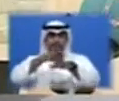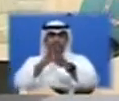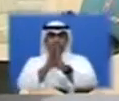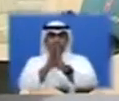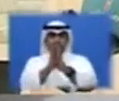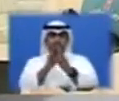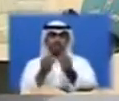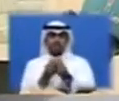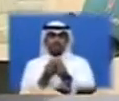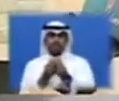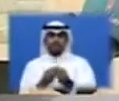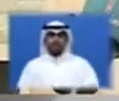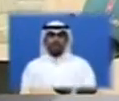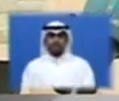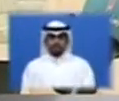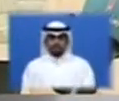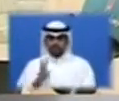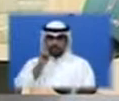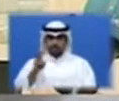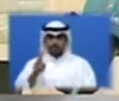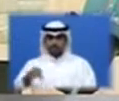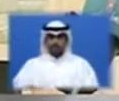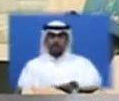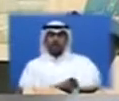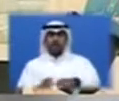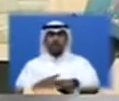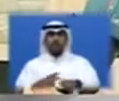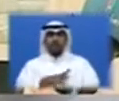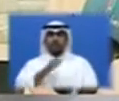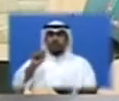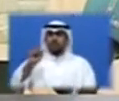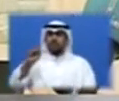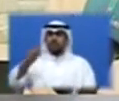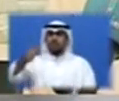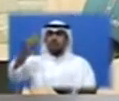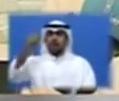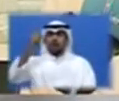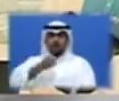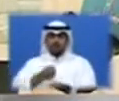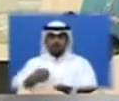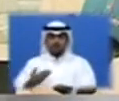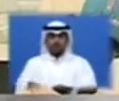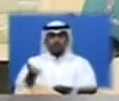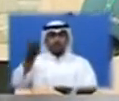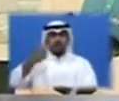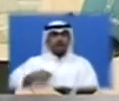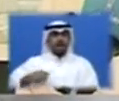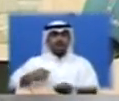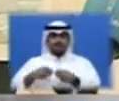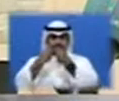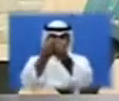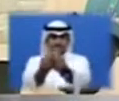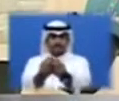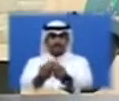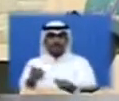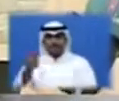ومنح سمو أمير دولة الكويت الله يحفظه حضرة صاحب السمو أمير البلاد المفدى لقب قائد